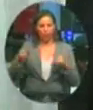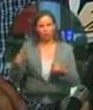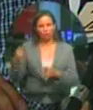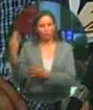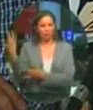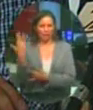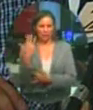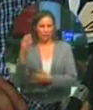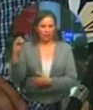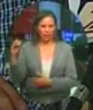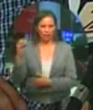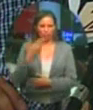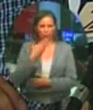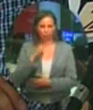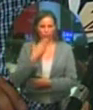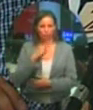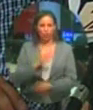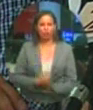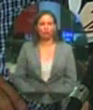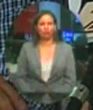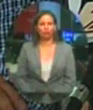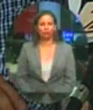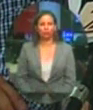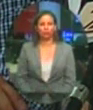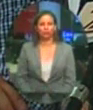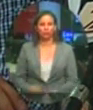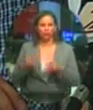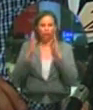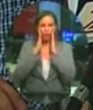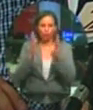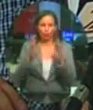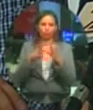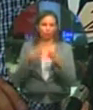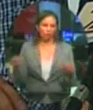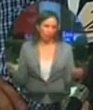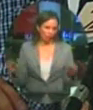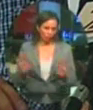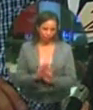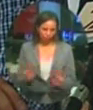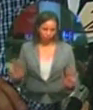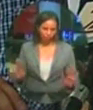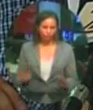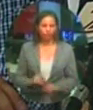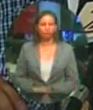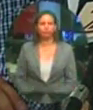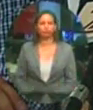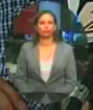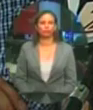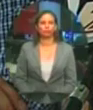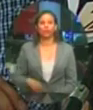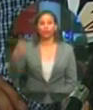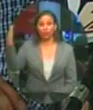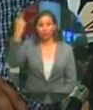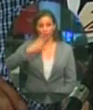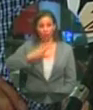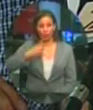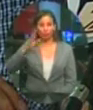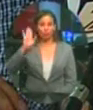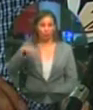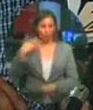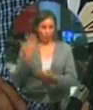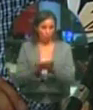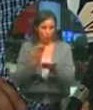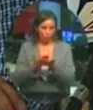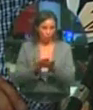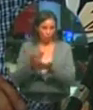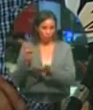בירושלים. לאור איבוד האמון המוחלט ולאור ההבנה שלנו, והפעם גם עם הוכחות שמי שמנהל